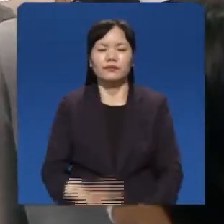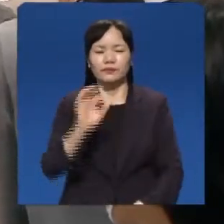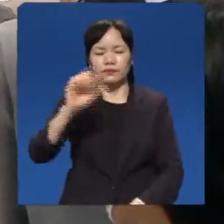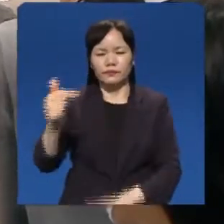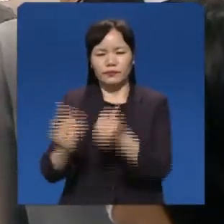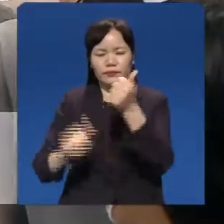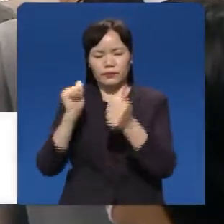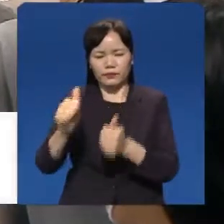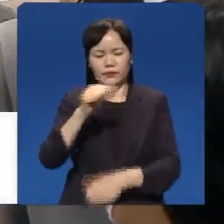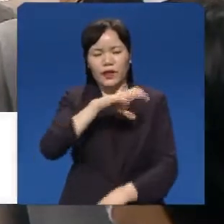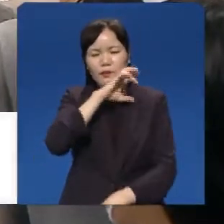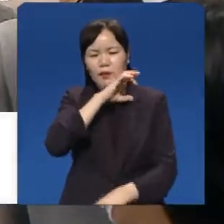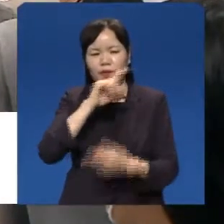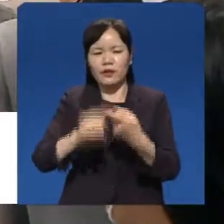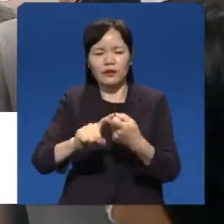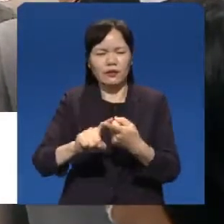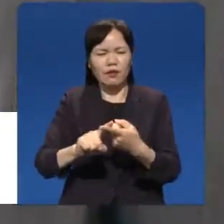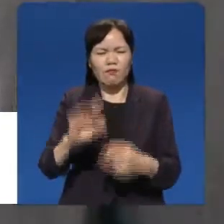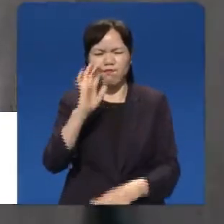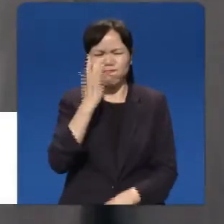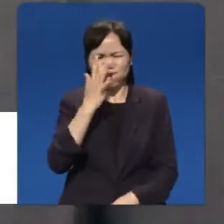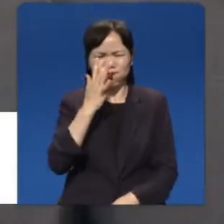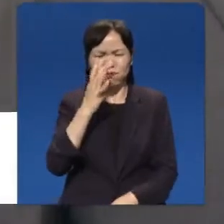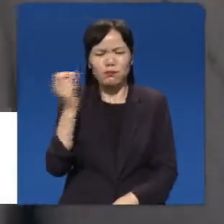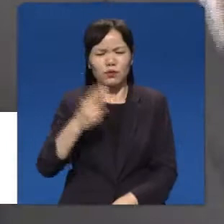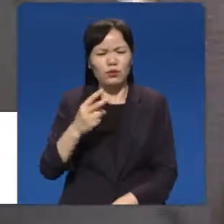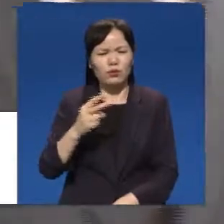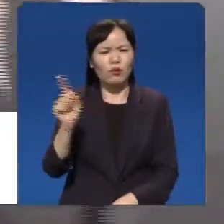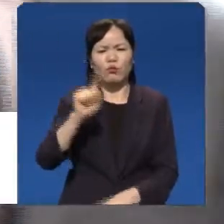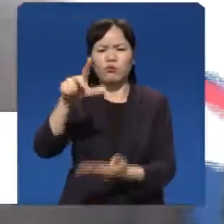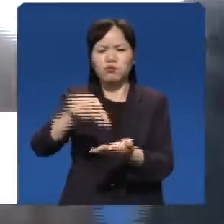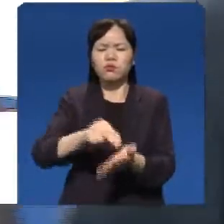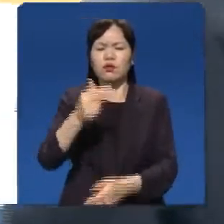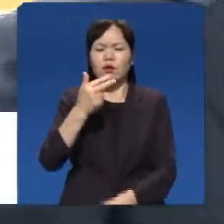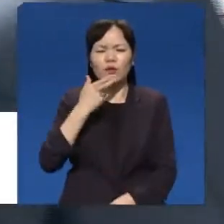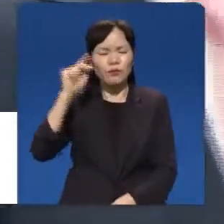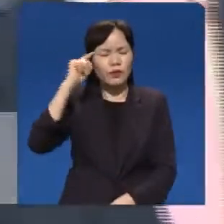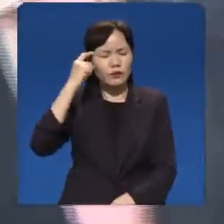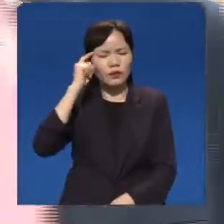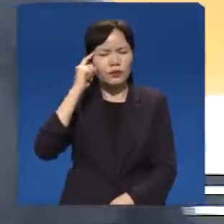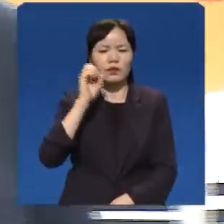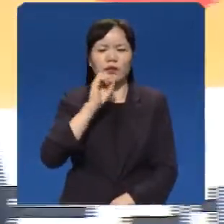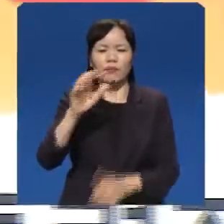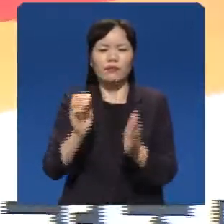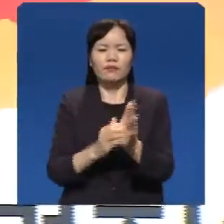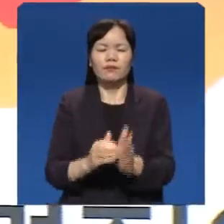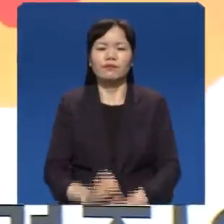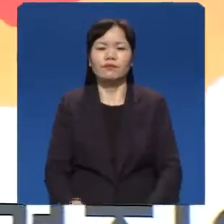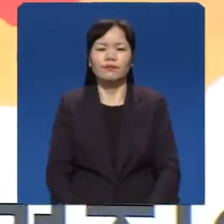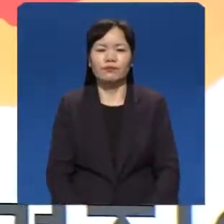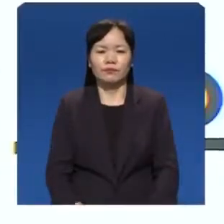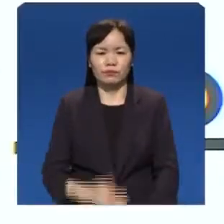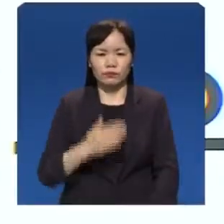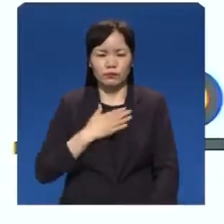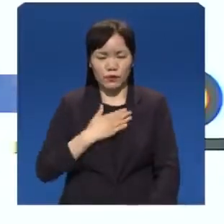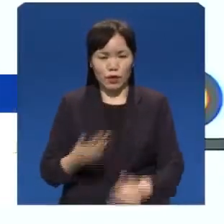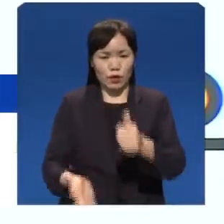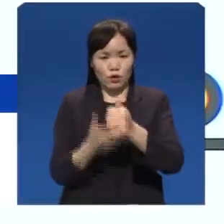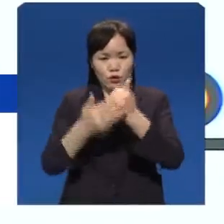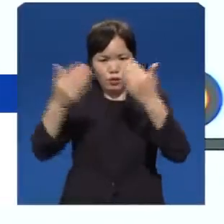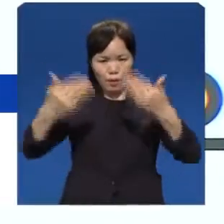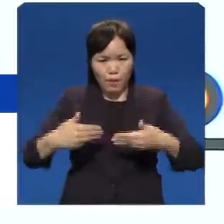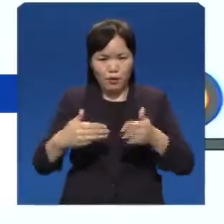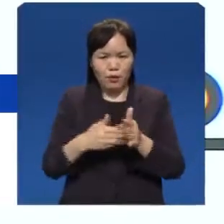위원장의 반발에 대해선 이해가 안 된다거나 아무 문제가 없다고 생각한다고 말했습니다. 제가 추천을